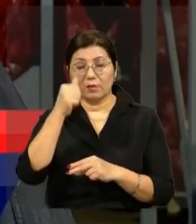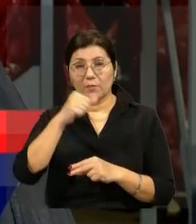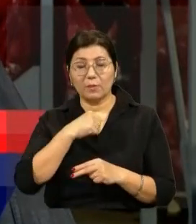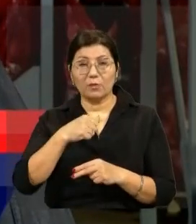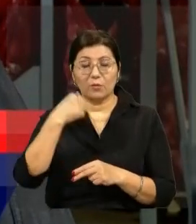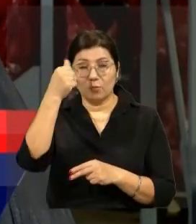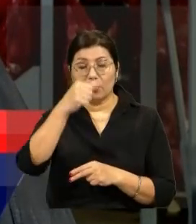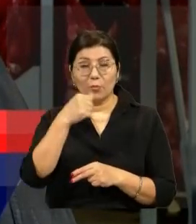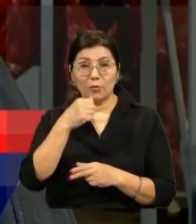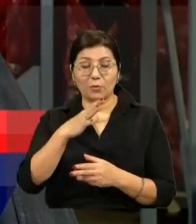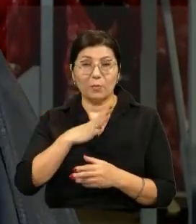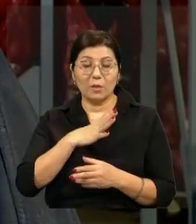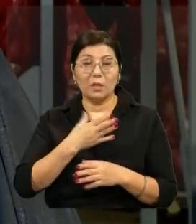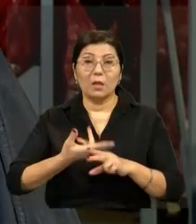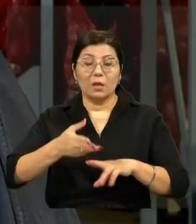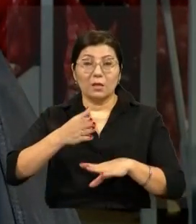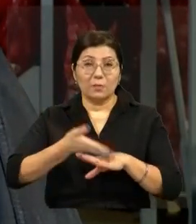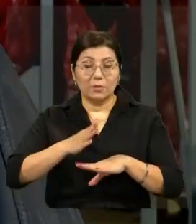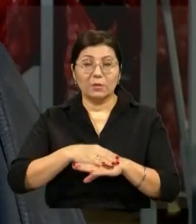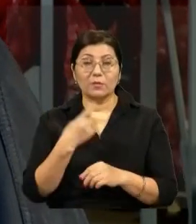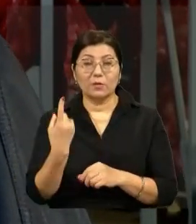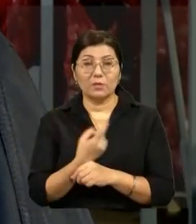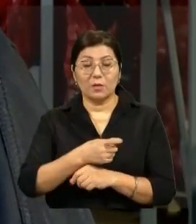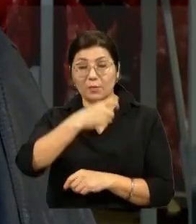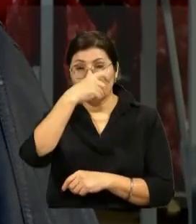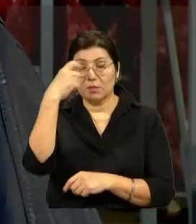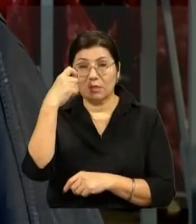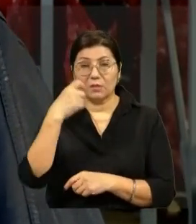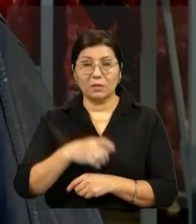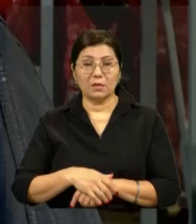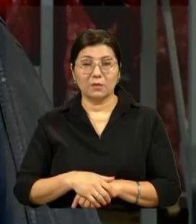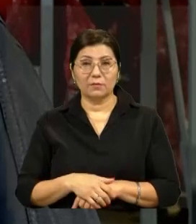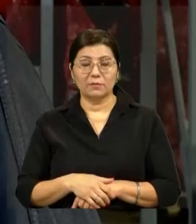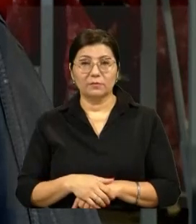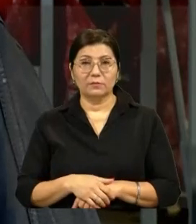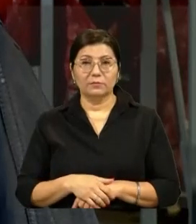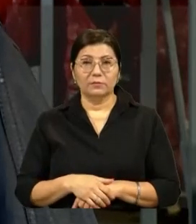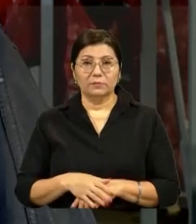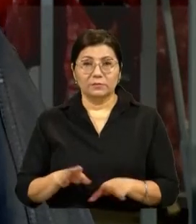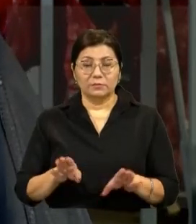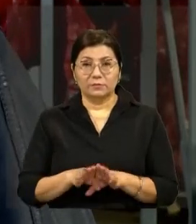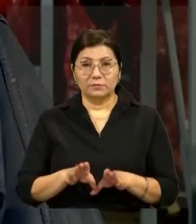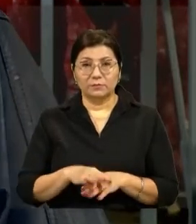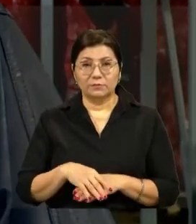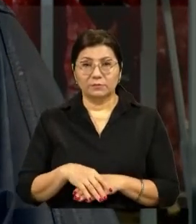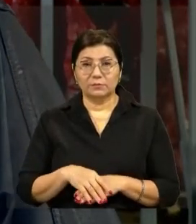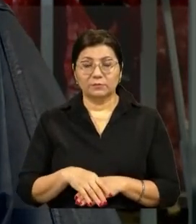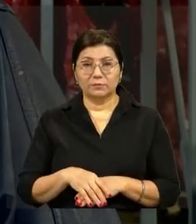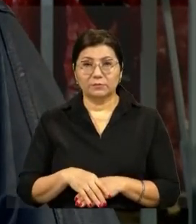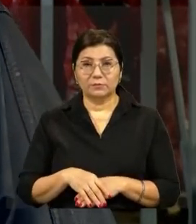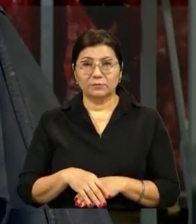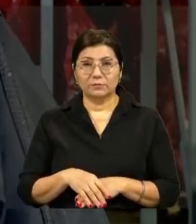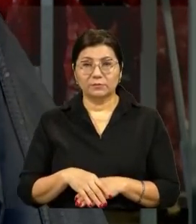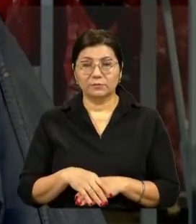очень тяжелый, потому что сначала была жара и как бы тоже прихватило. То есть поджарило